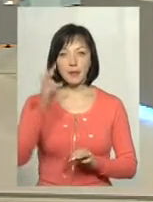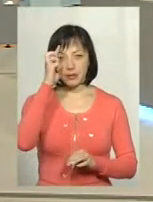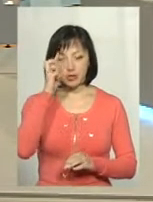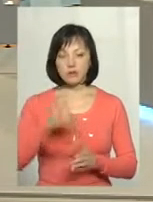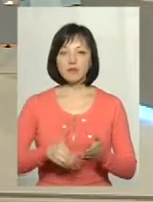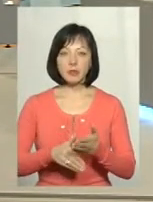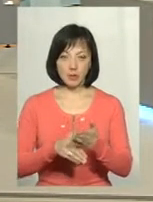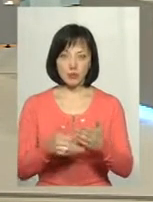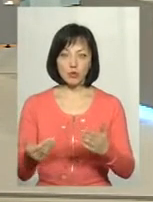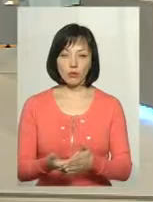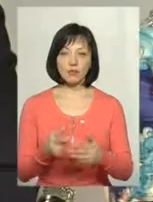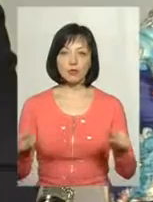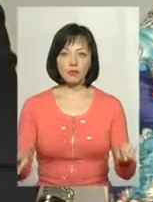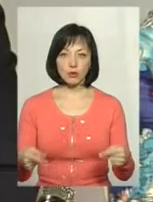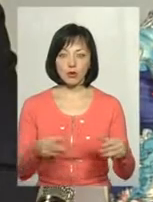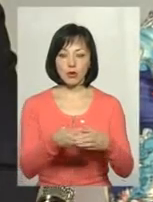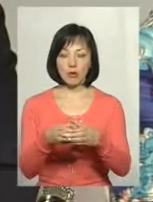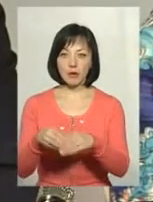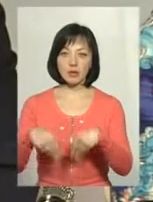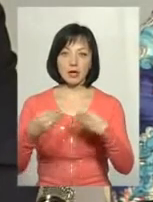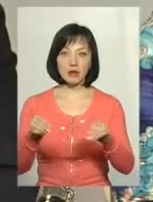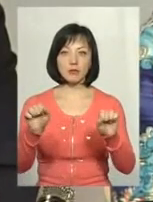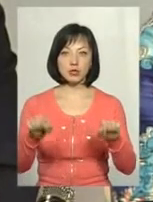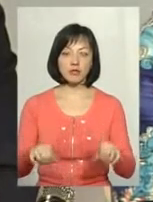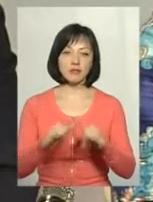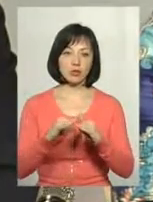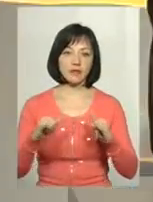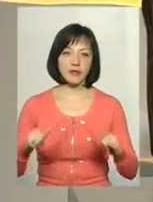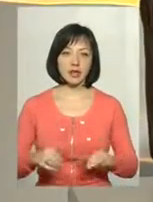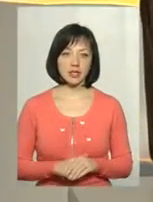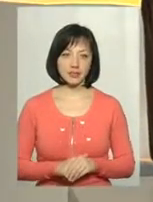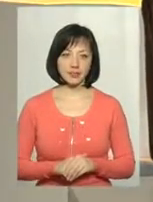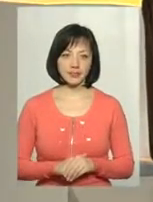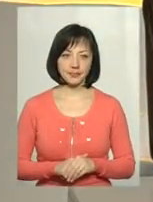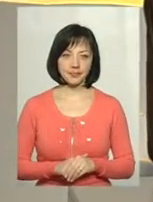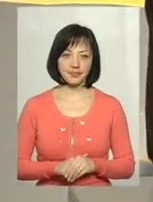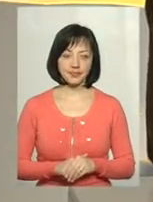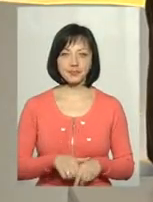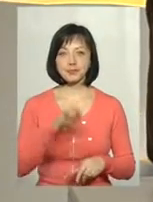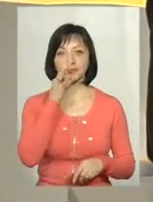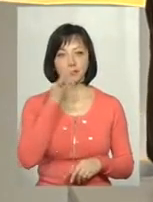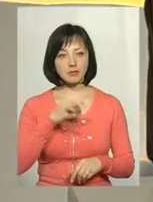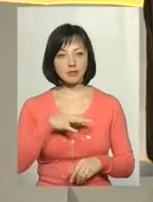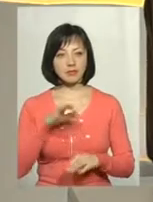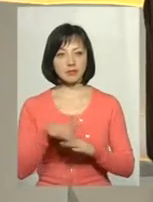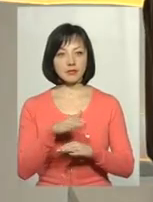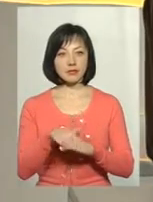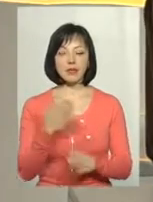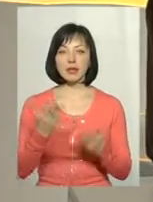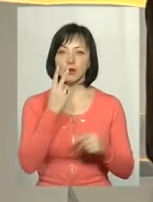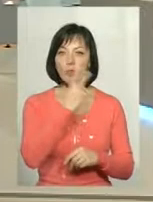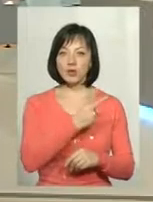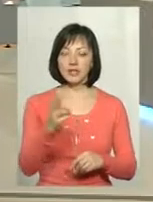підтримує новостворені громади і дає можливість їм розвиватися. Пане Олеже, скажіть, будь ласка, а от якщо поглянути на